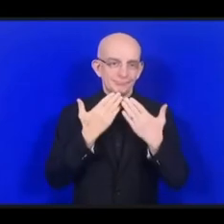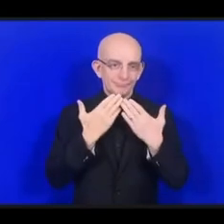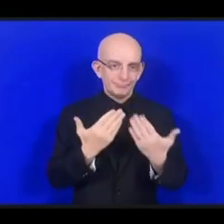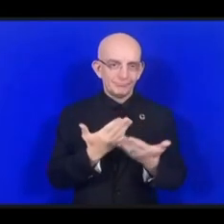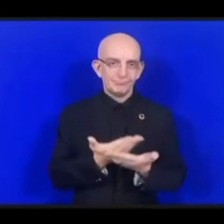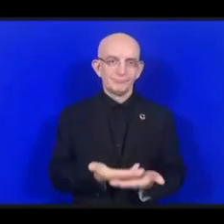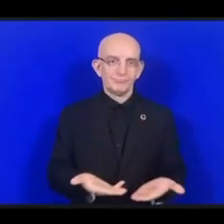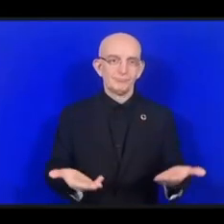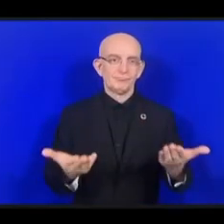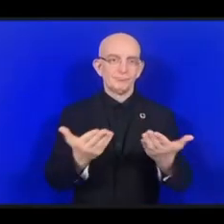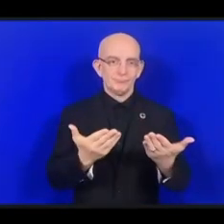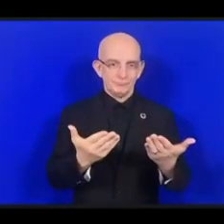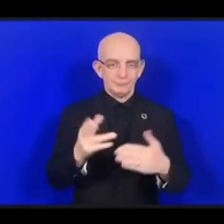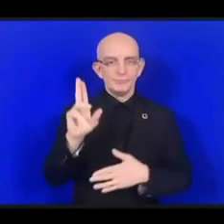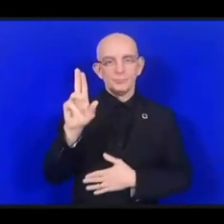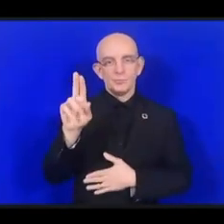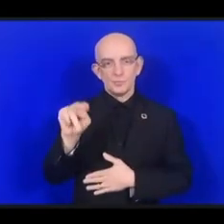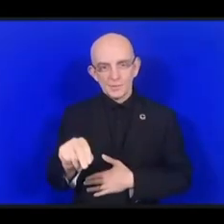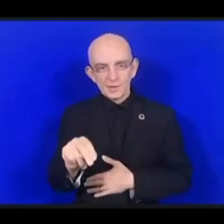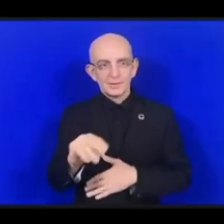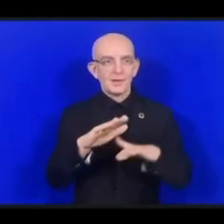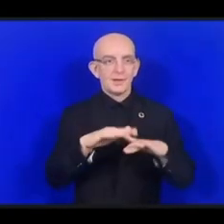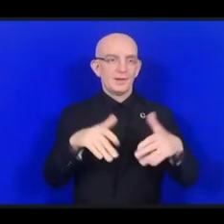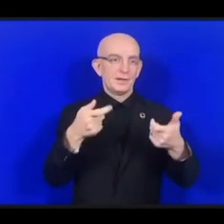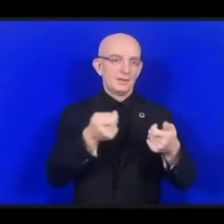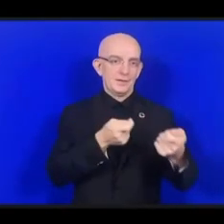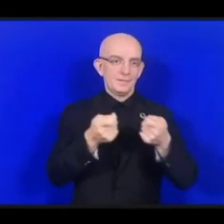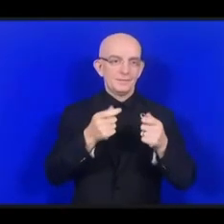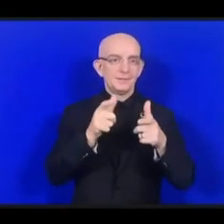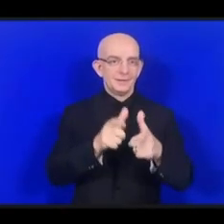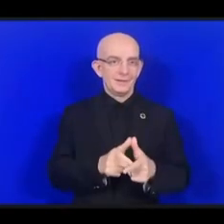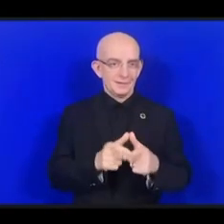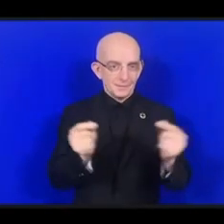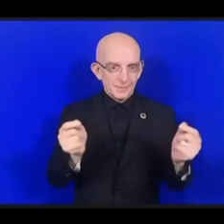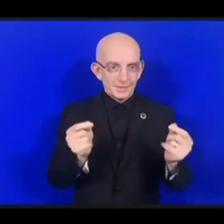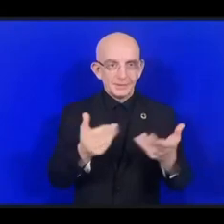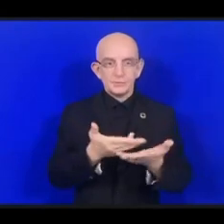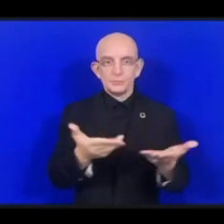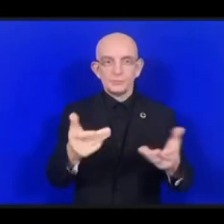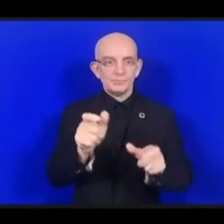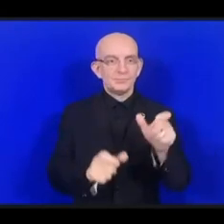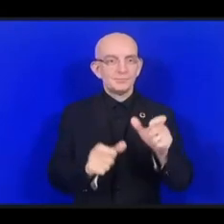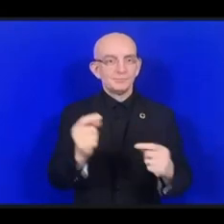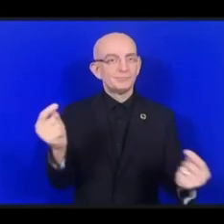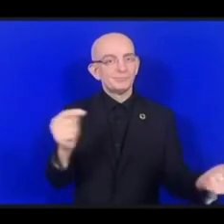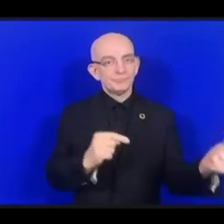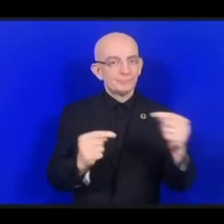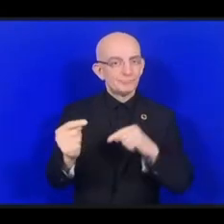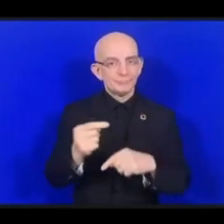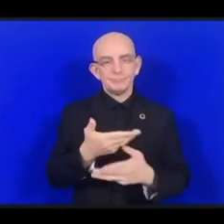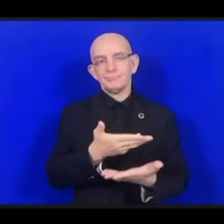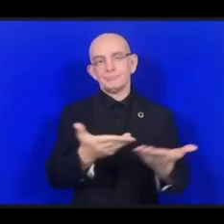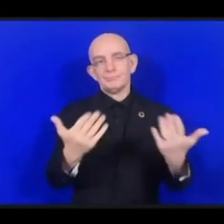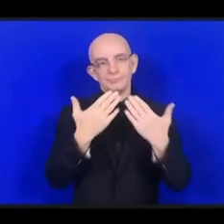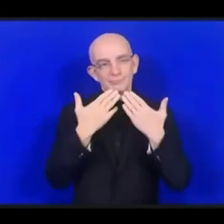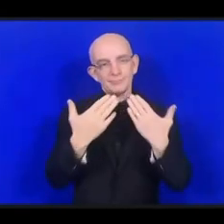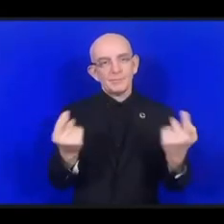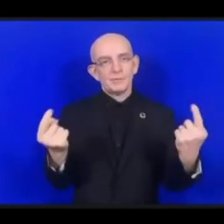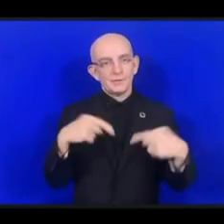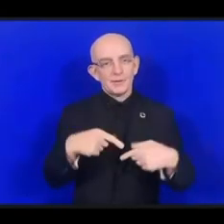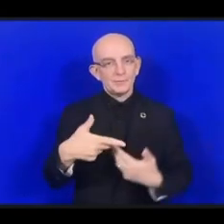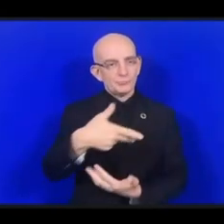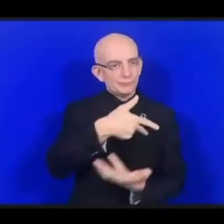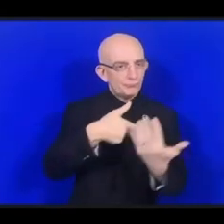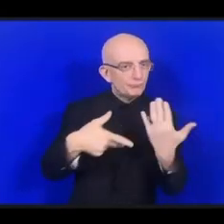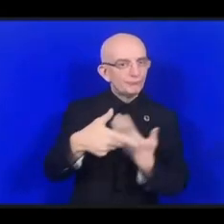府感谢大家，向所有的与会者感谢你们的参与，感谢你们进行卓有成